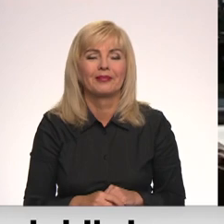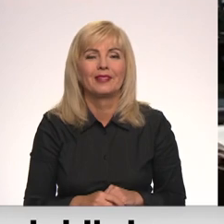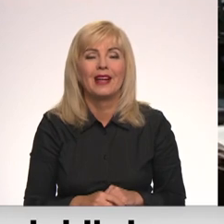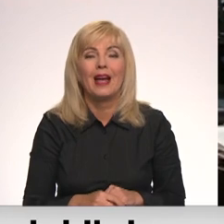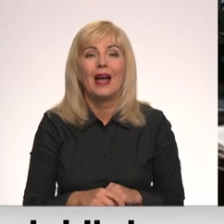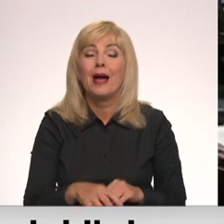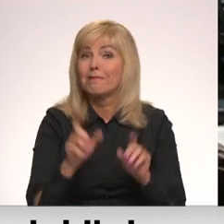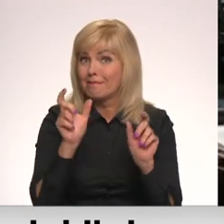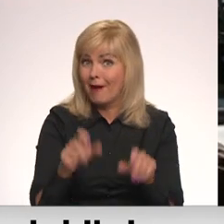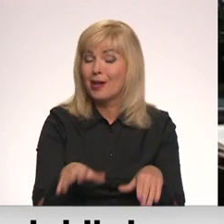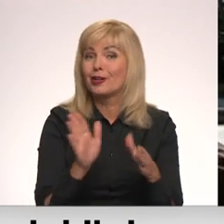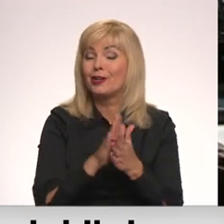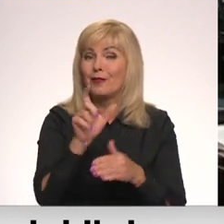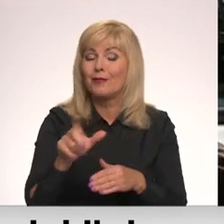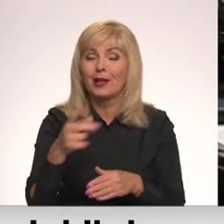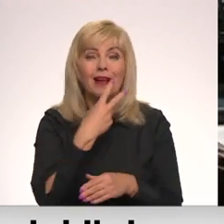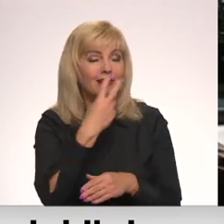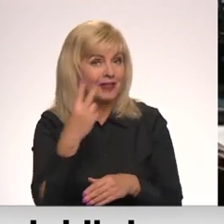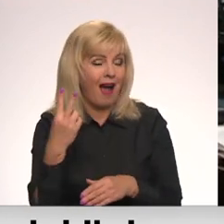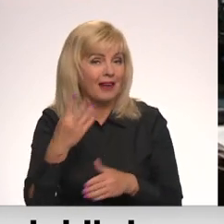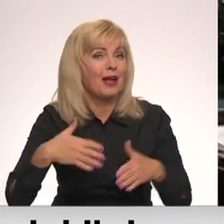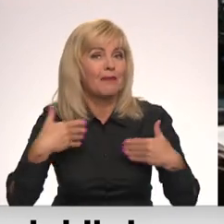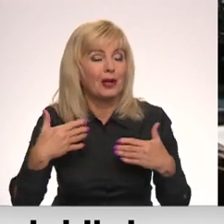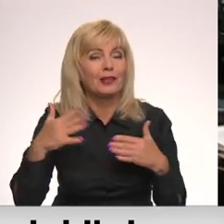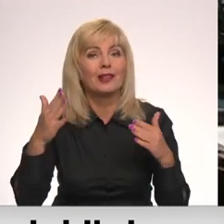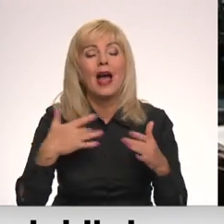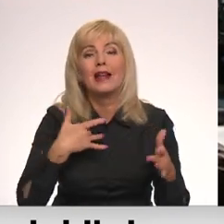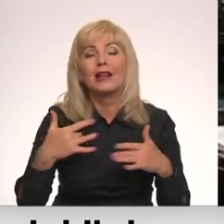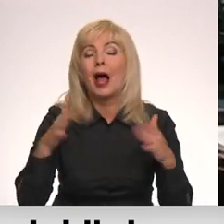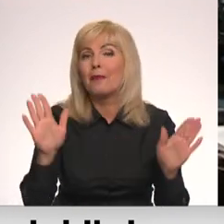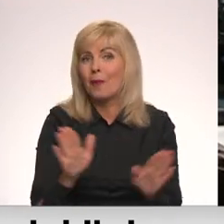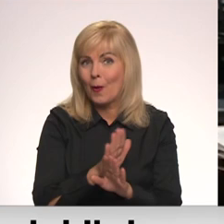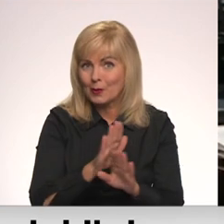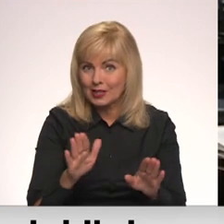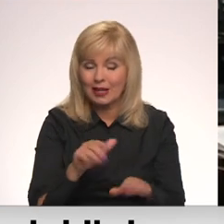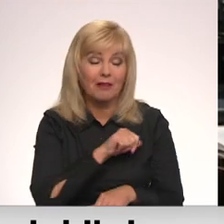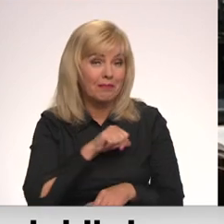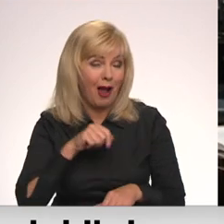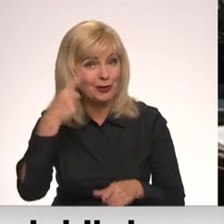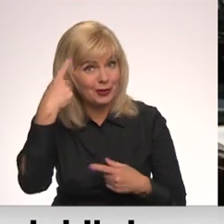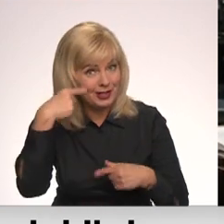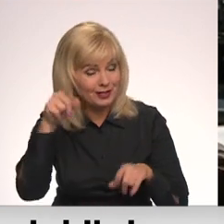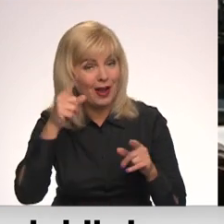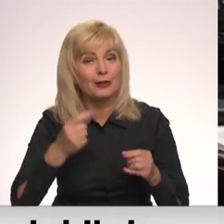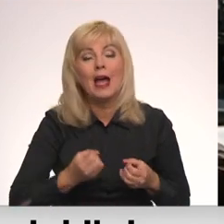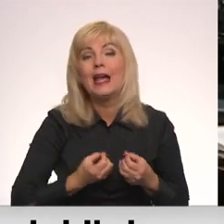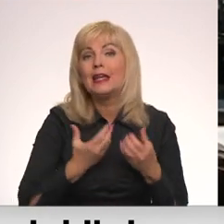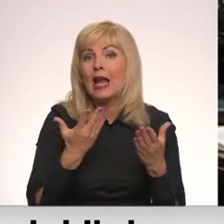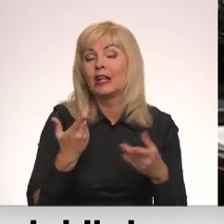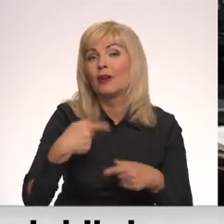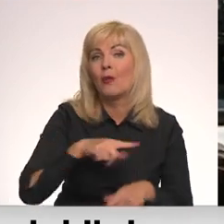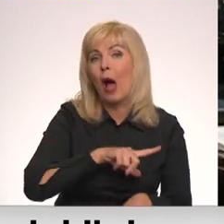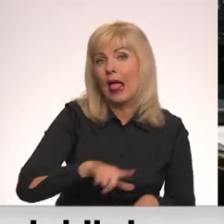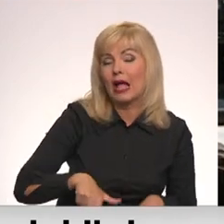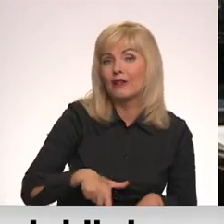Paši jubilāru skatītājs priecēja ar teatrāli muzikālu skeču, kas ir pašu radīts iedvesmojoties no